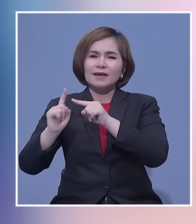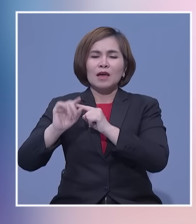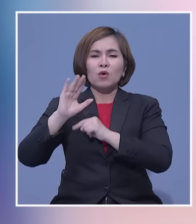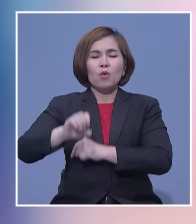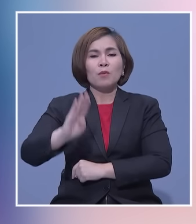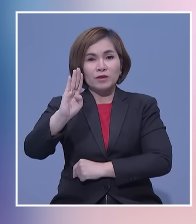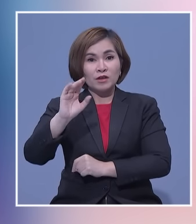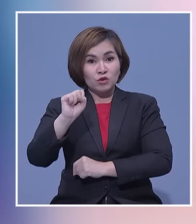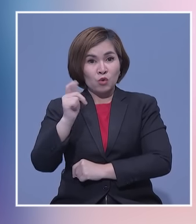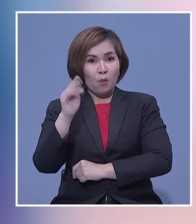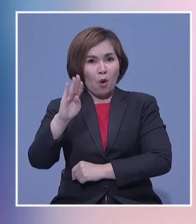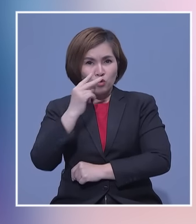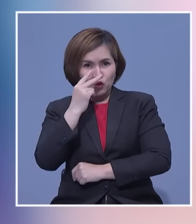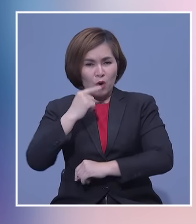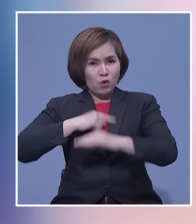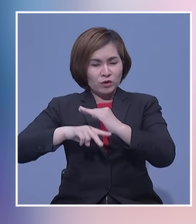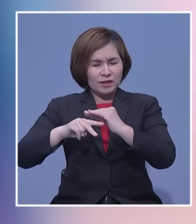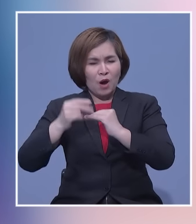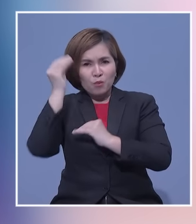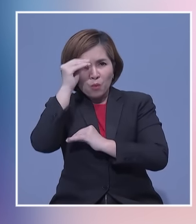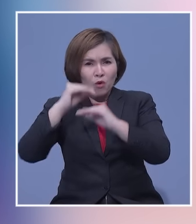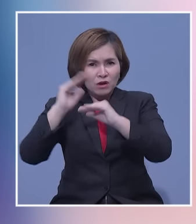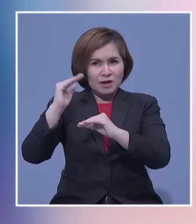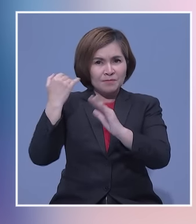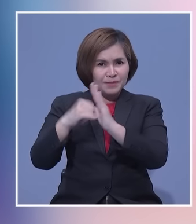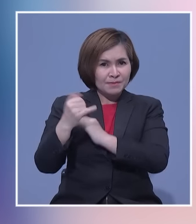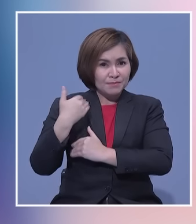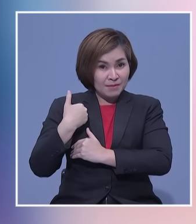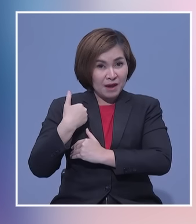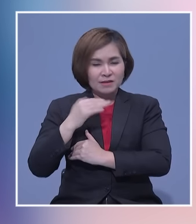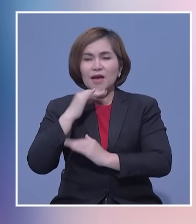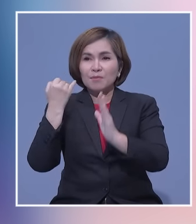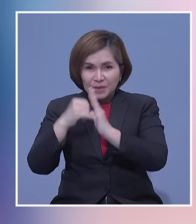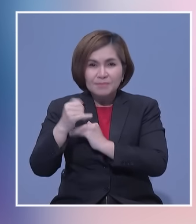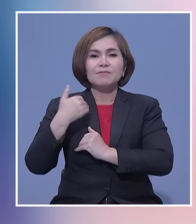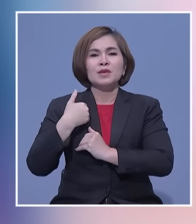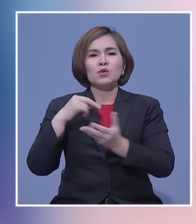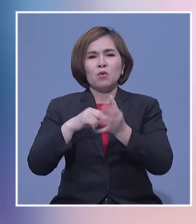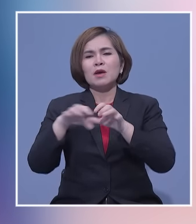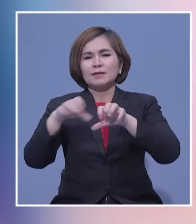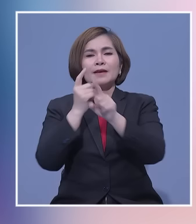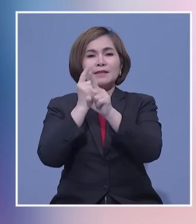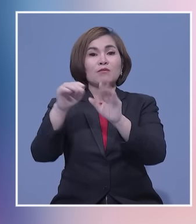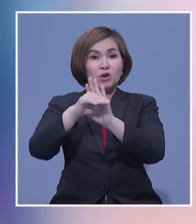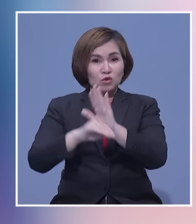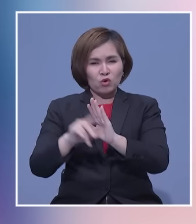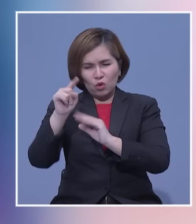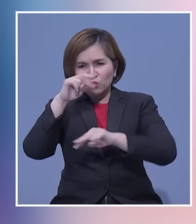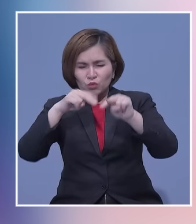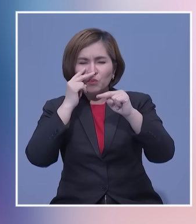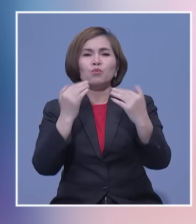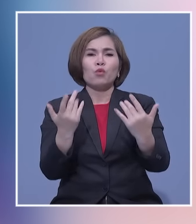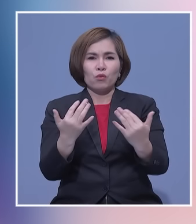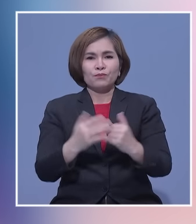ว่าต้องตรวจสอบนะครับว่าเขายโฆษณาเกินจริงหรือไม่ถ้าพบว่าเข้าข่ายเนี่ยนะครับอ่าก็คงจะต้องมีการดำเนินการตามกฎหมาย